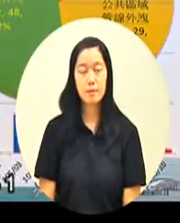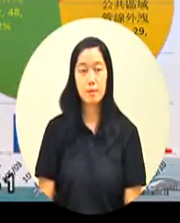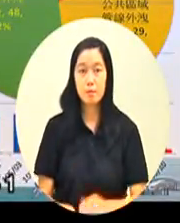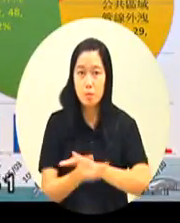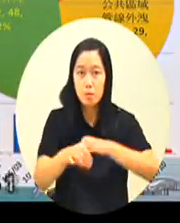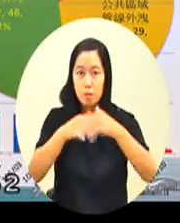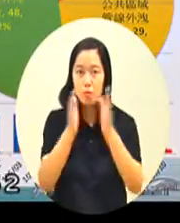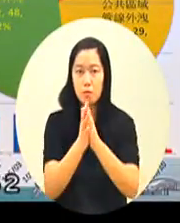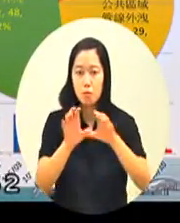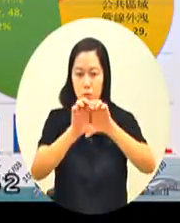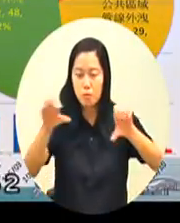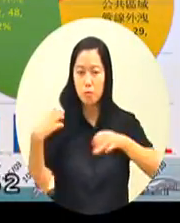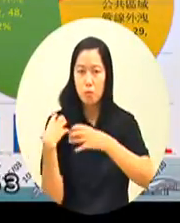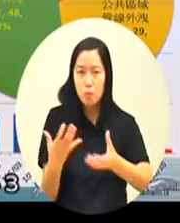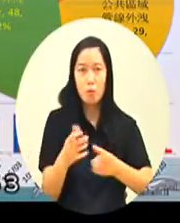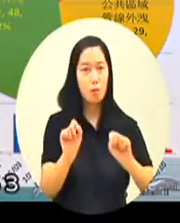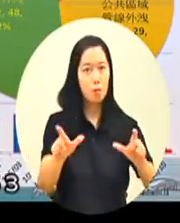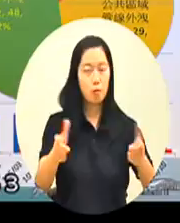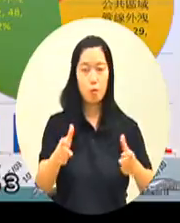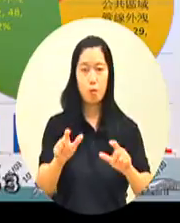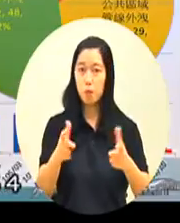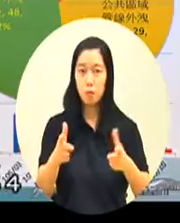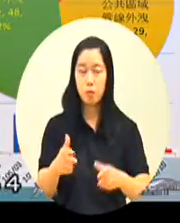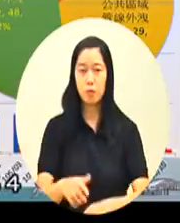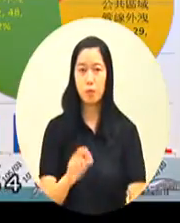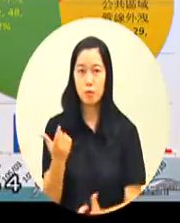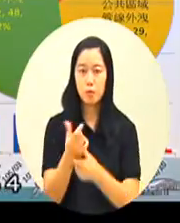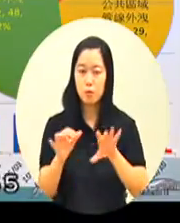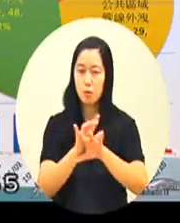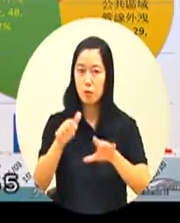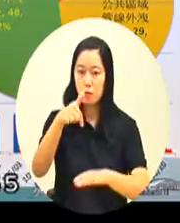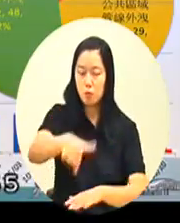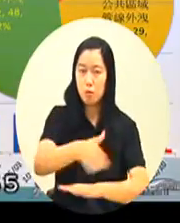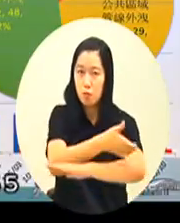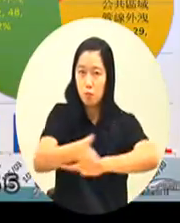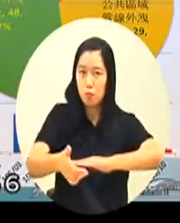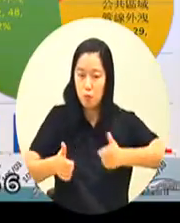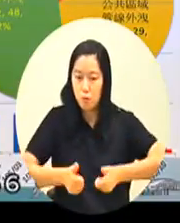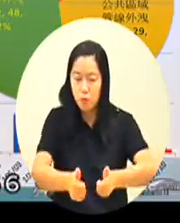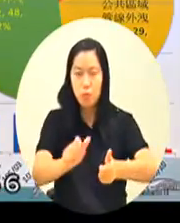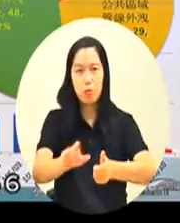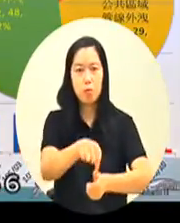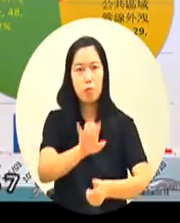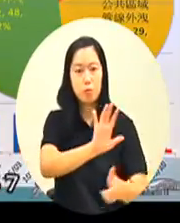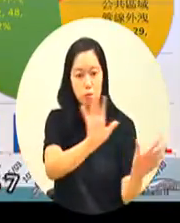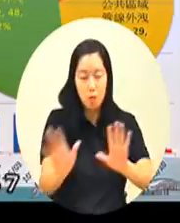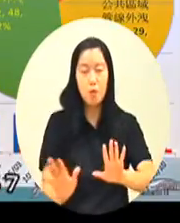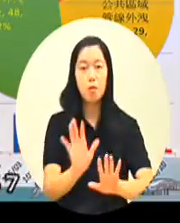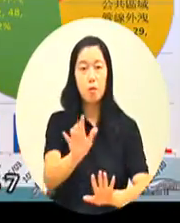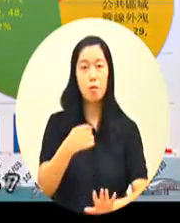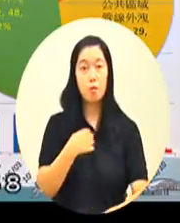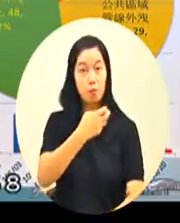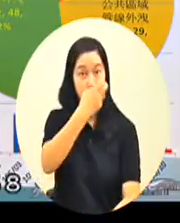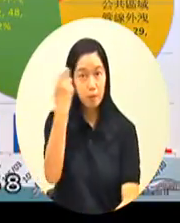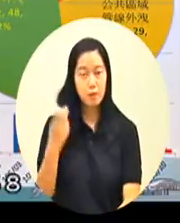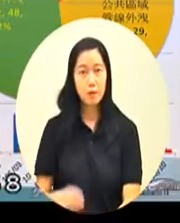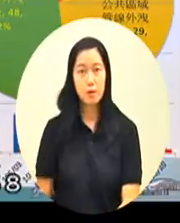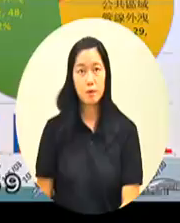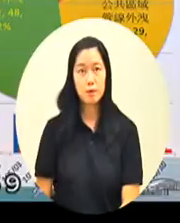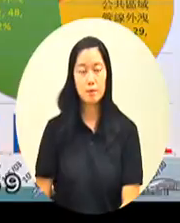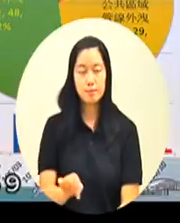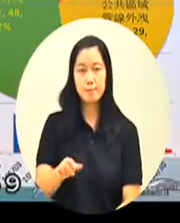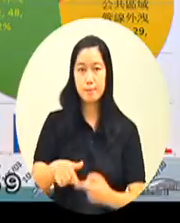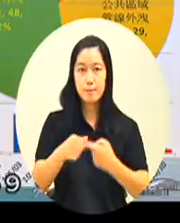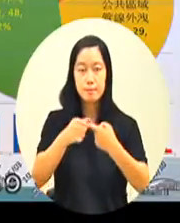是管线，有的时候是有一些那个下水道里面的也会有这种状况。那我们会发现说，第